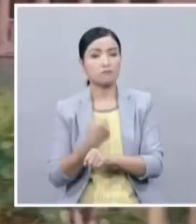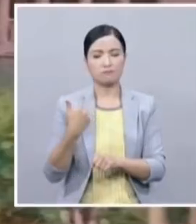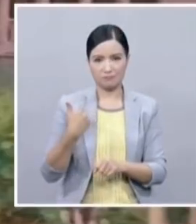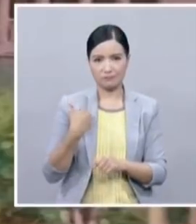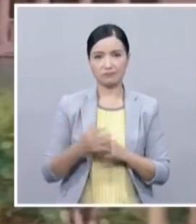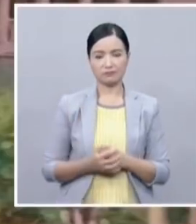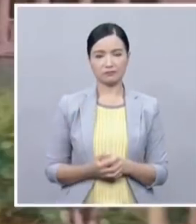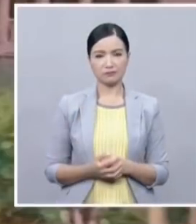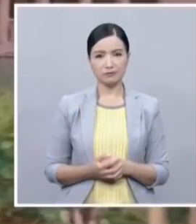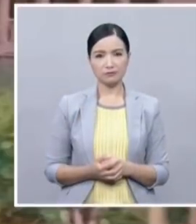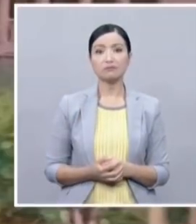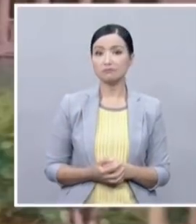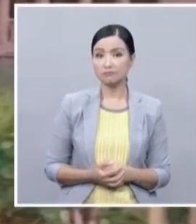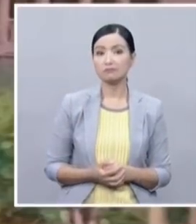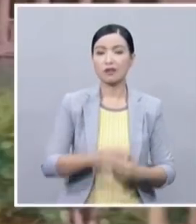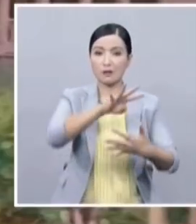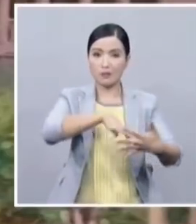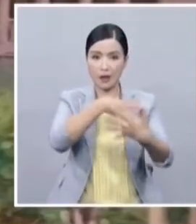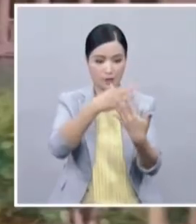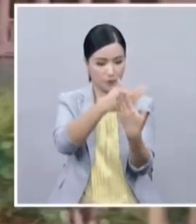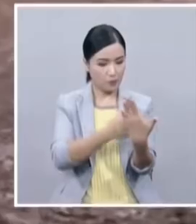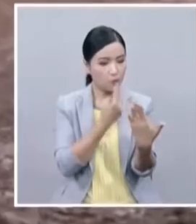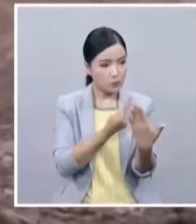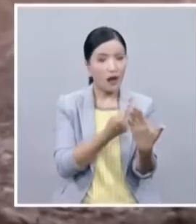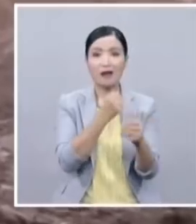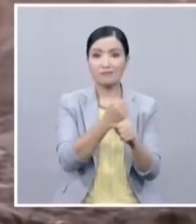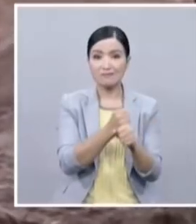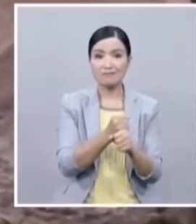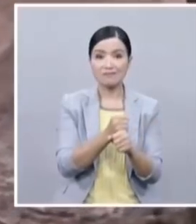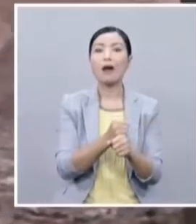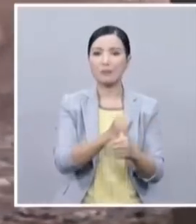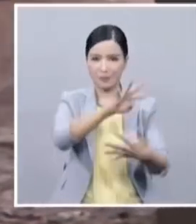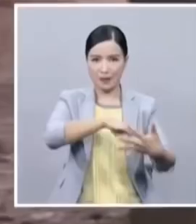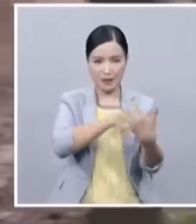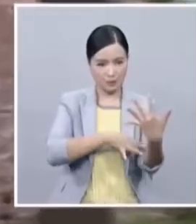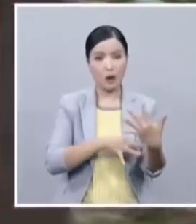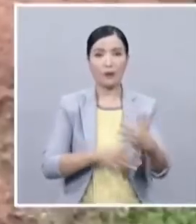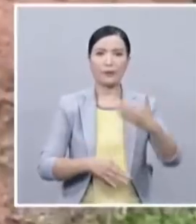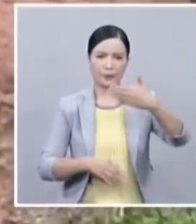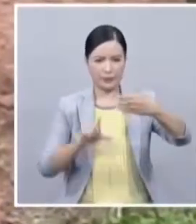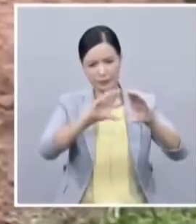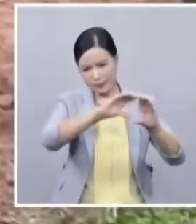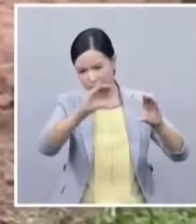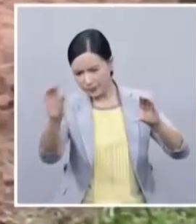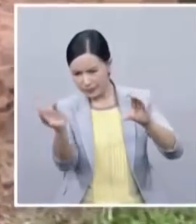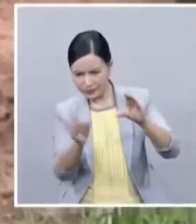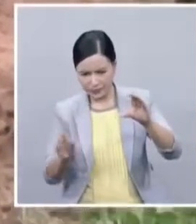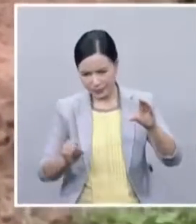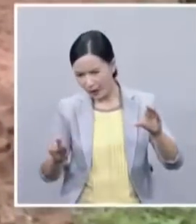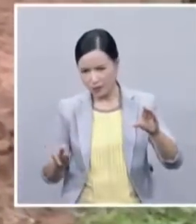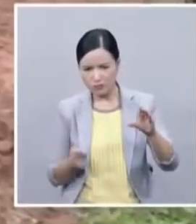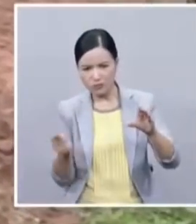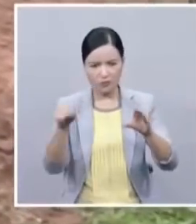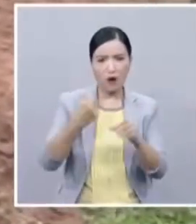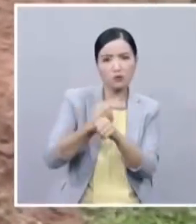ในจากแผนผังสังเขปที่ได้ร่างไว้เป็นแผนที่เดียวกันนะครับซักซ้อมภ